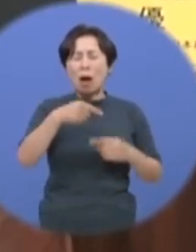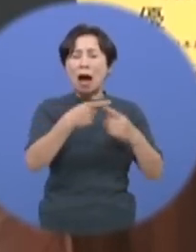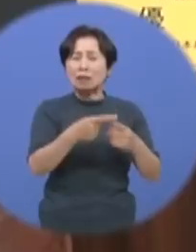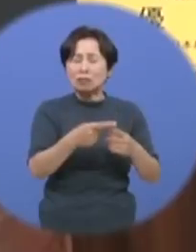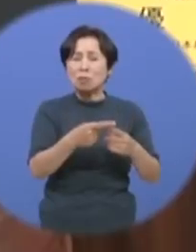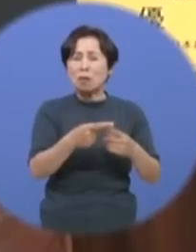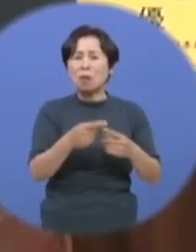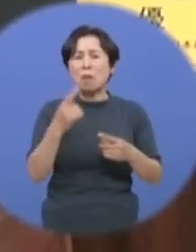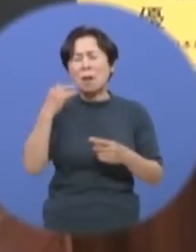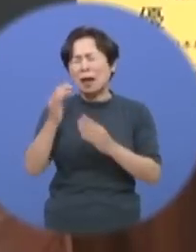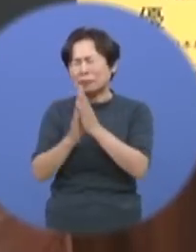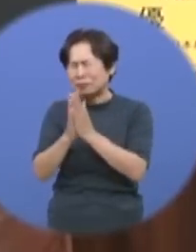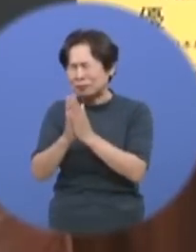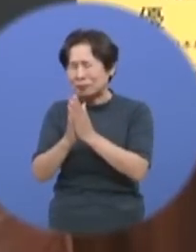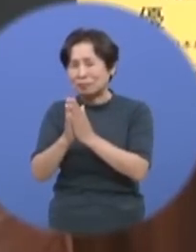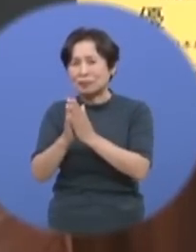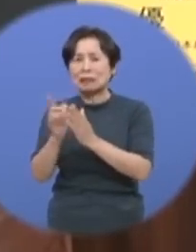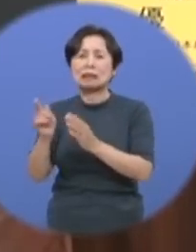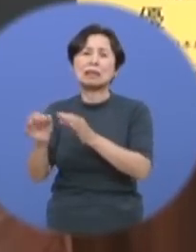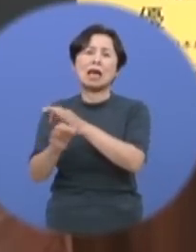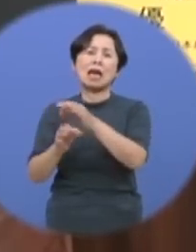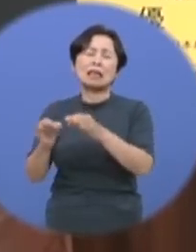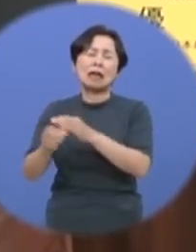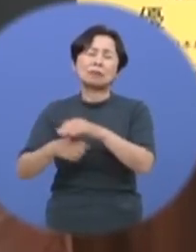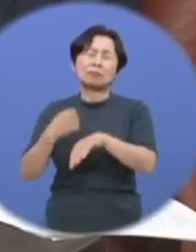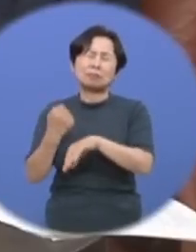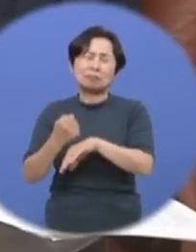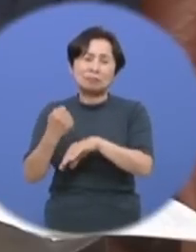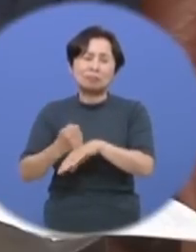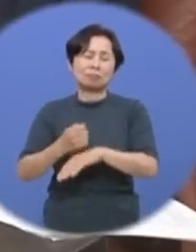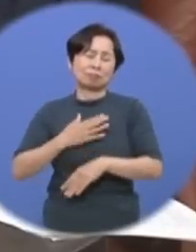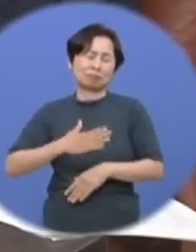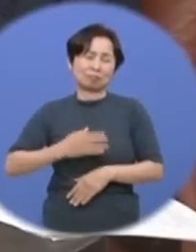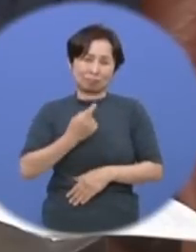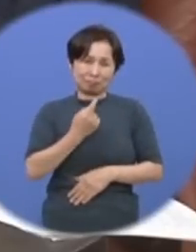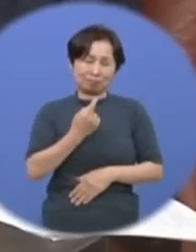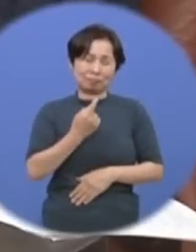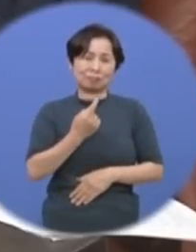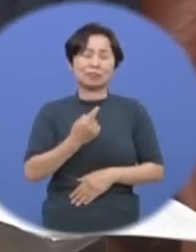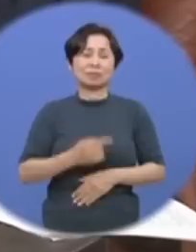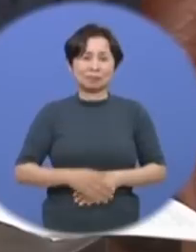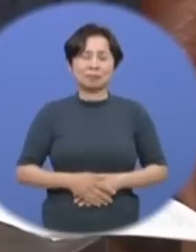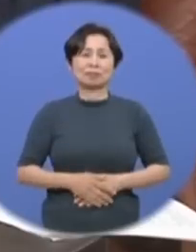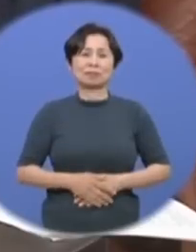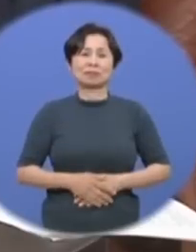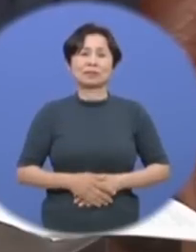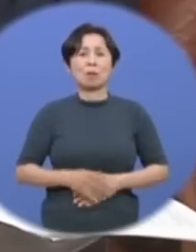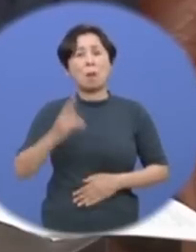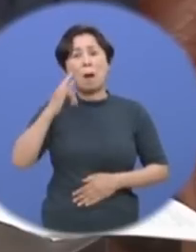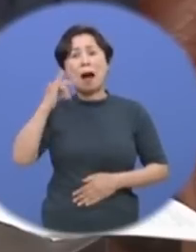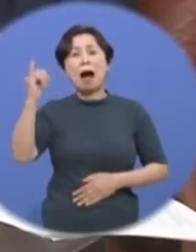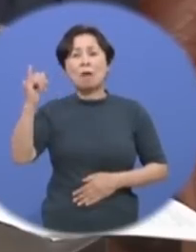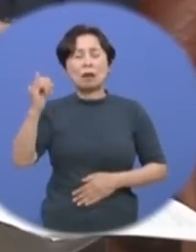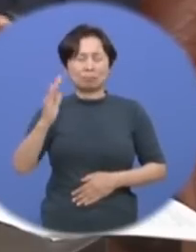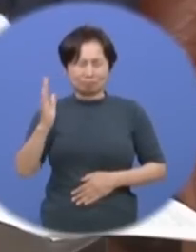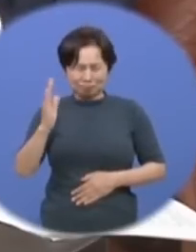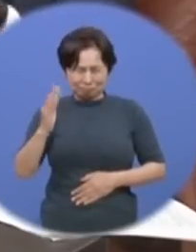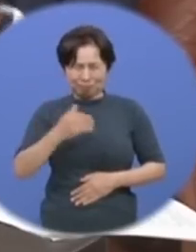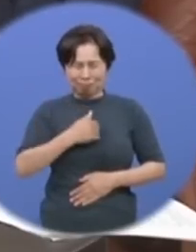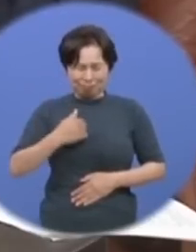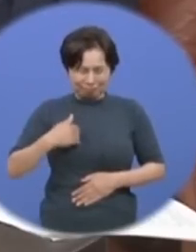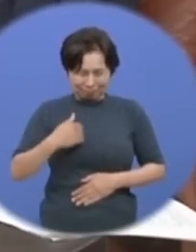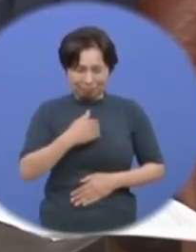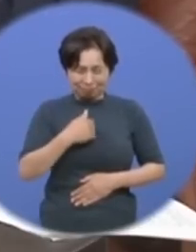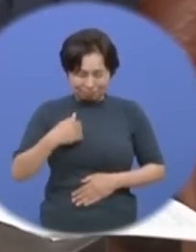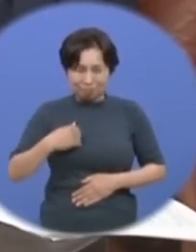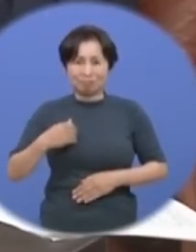ね家庭できるはもう自分がわかってますからね家庭のことはお風呂なんかはやっぱそれを3セント高3戦と公務として